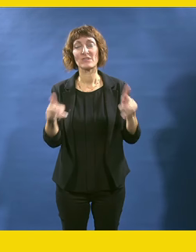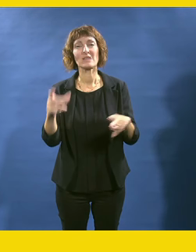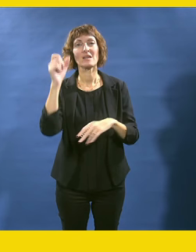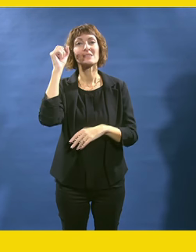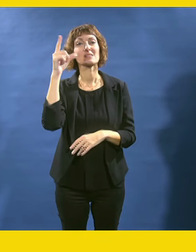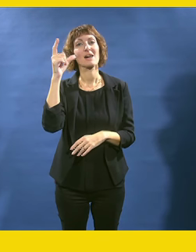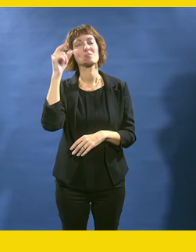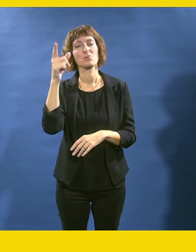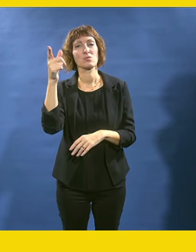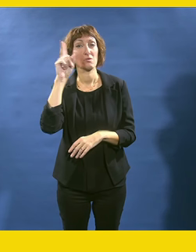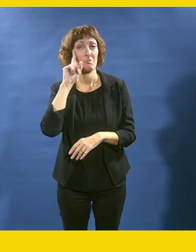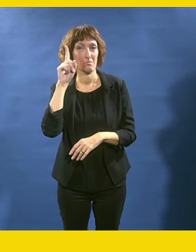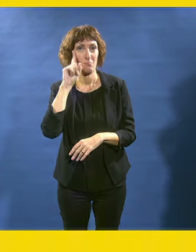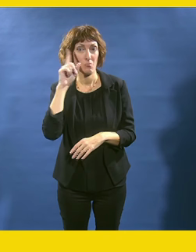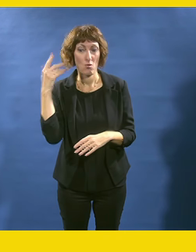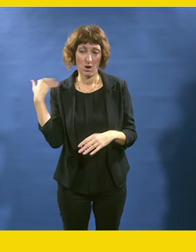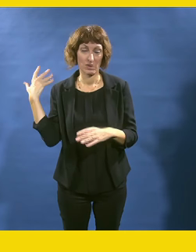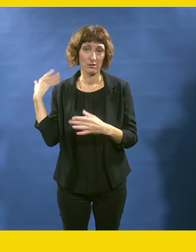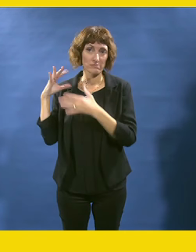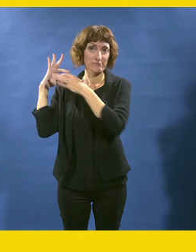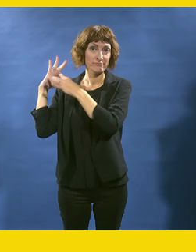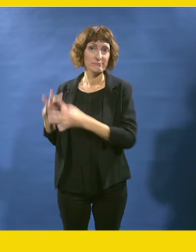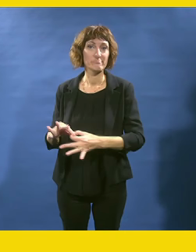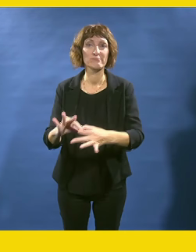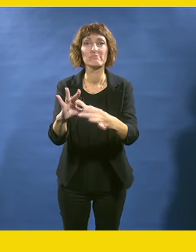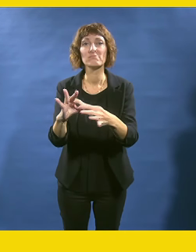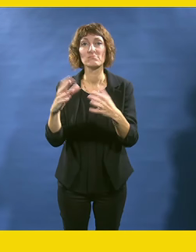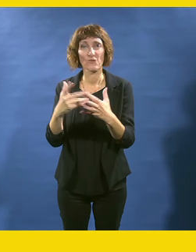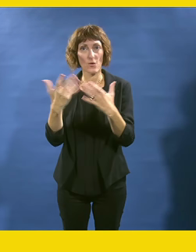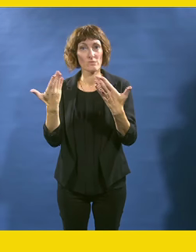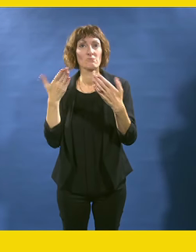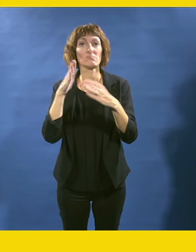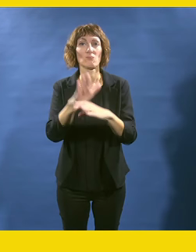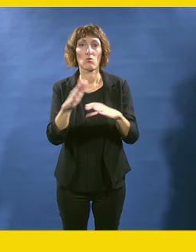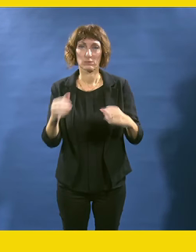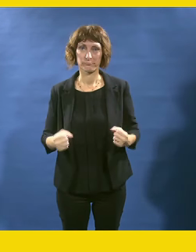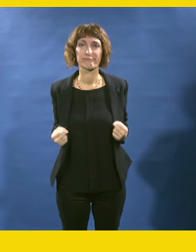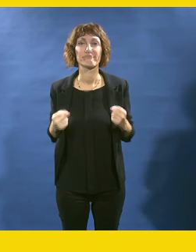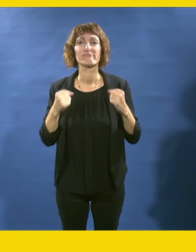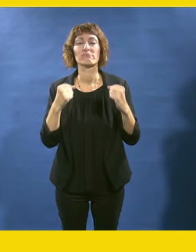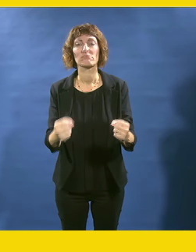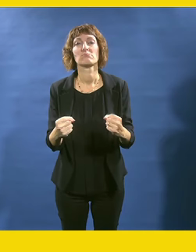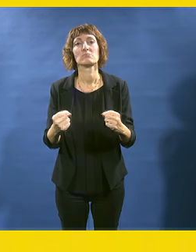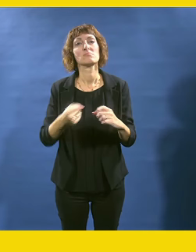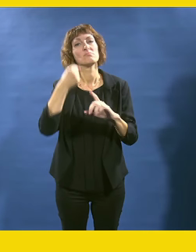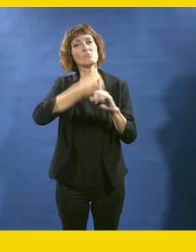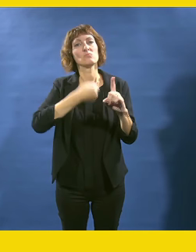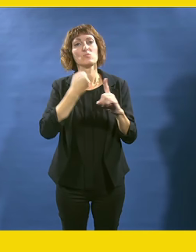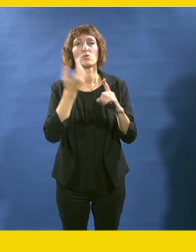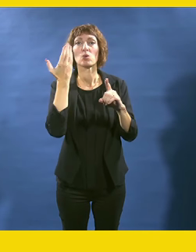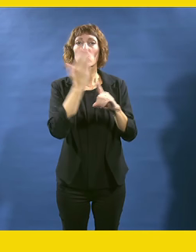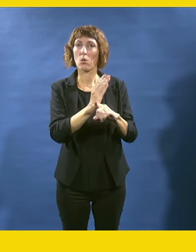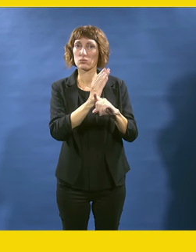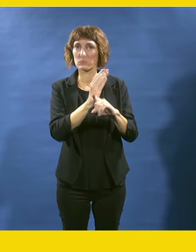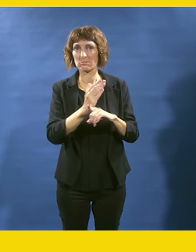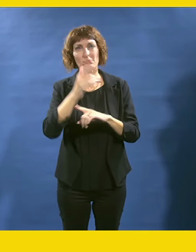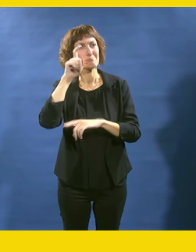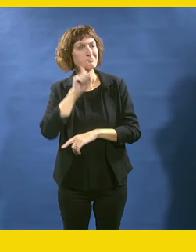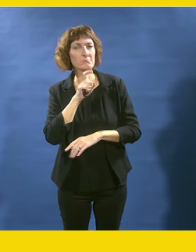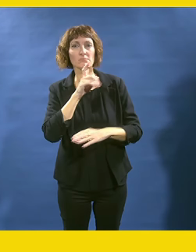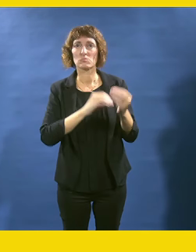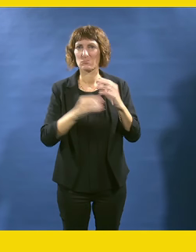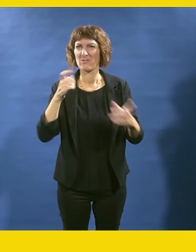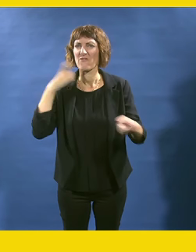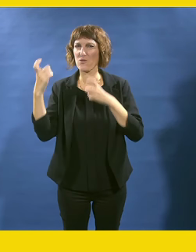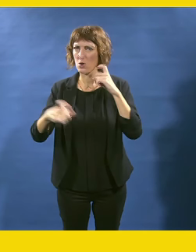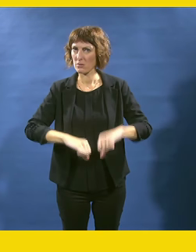c'est bien sûr pour continuer d'affirmer notre engagement dans la lutte contre le sexisme et les violences machistes, mais c'est aussi